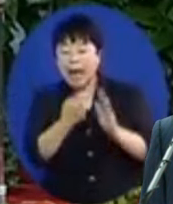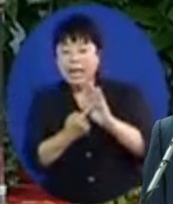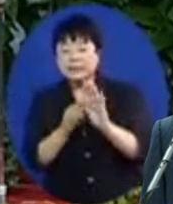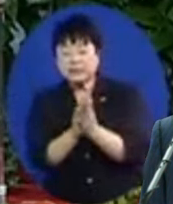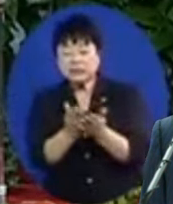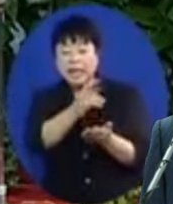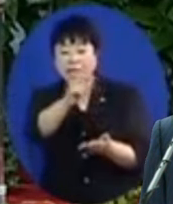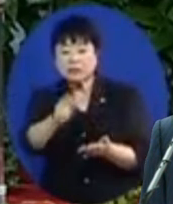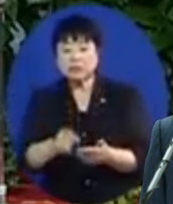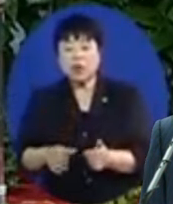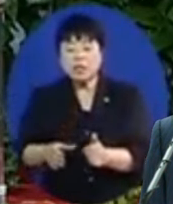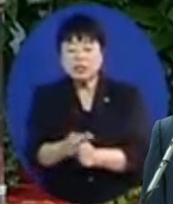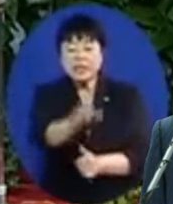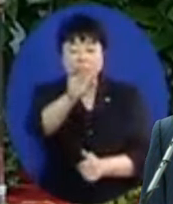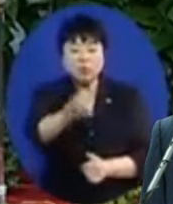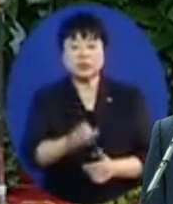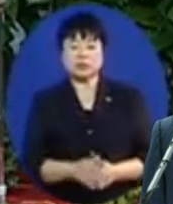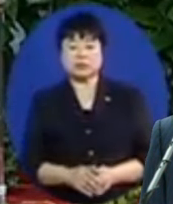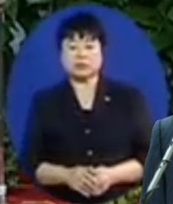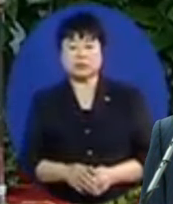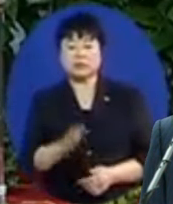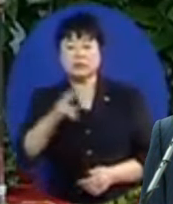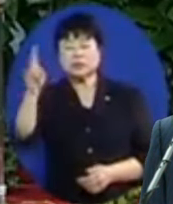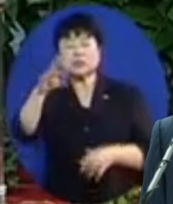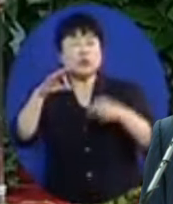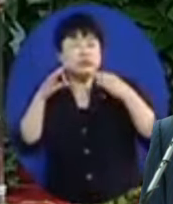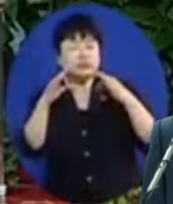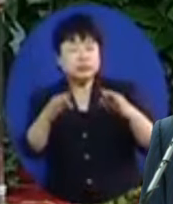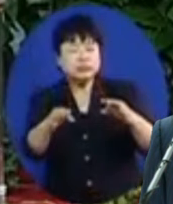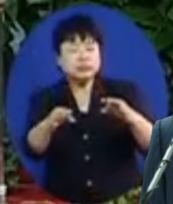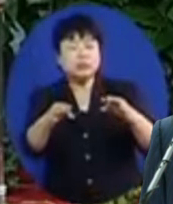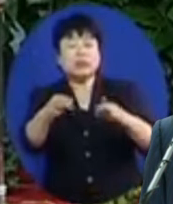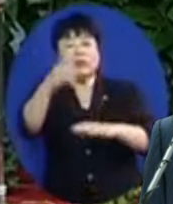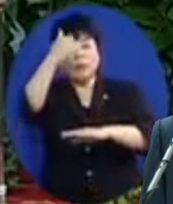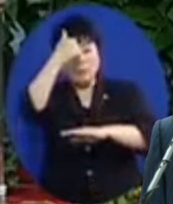내었고 사형장에서 찬송소리라는 제목으로